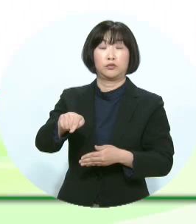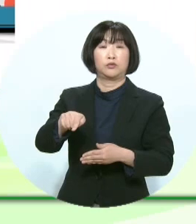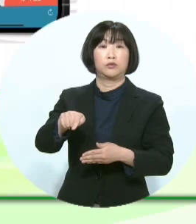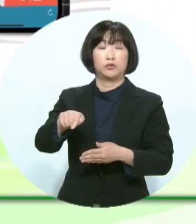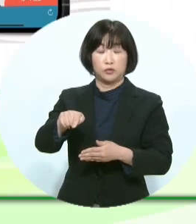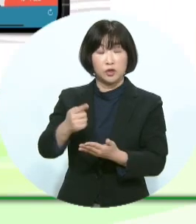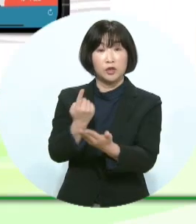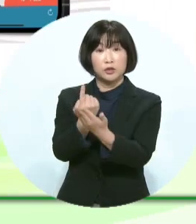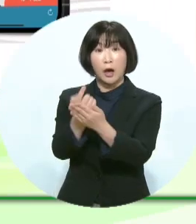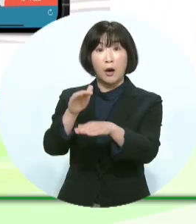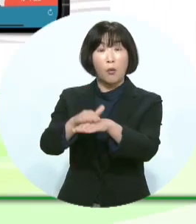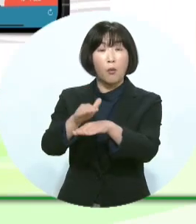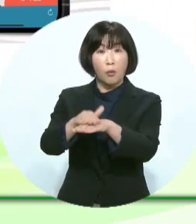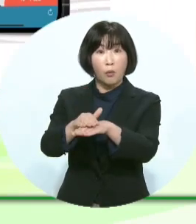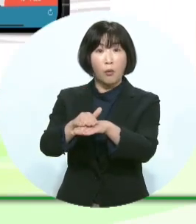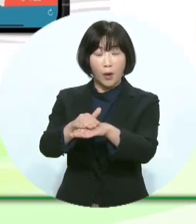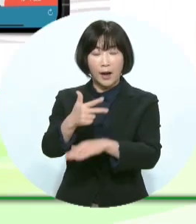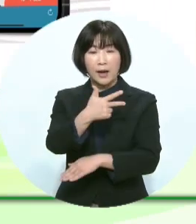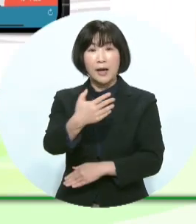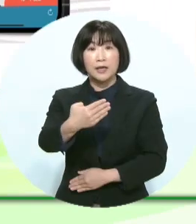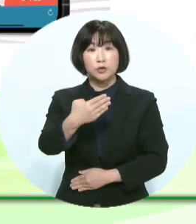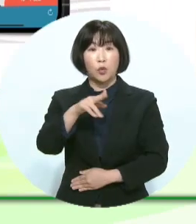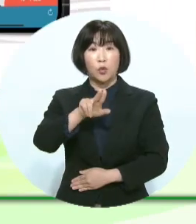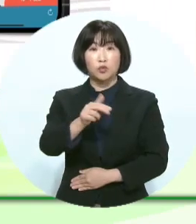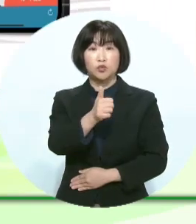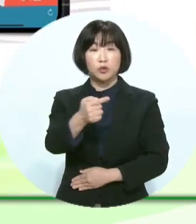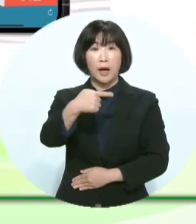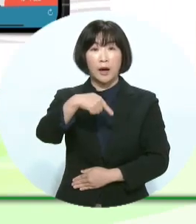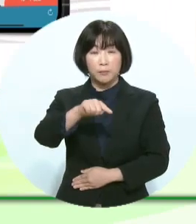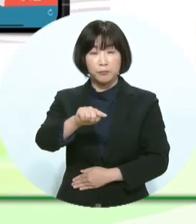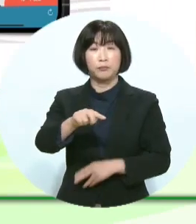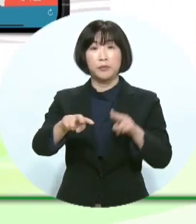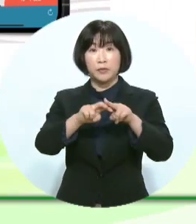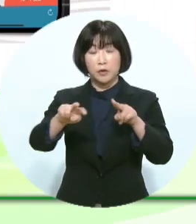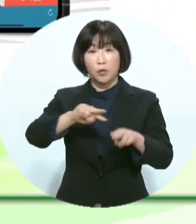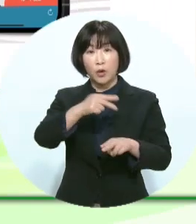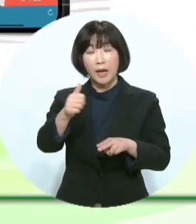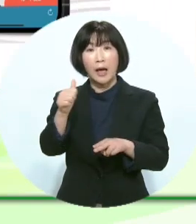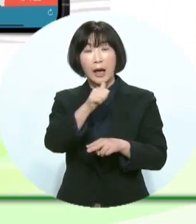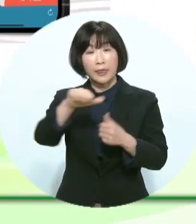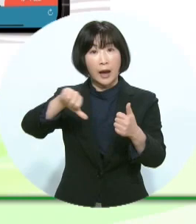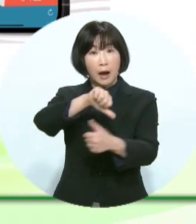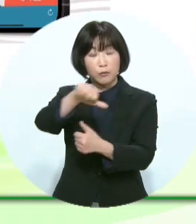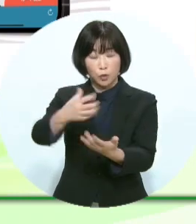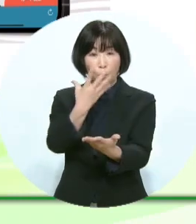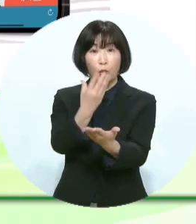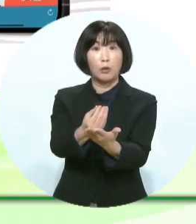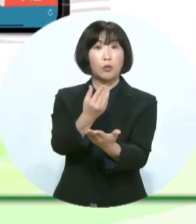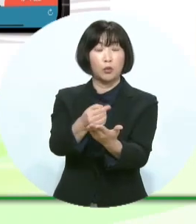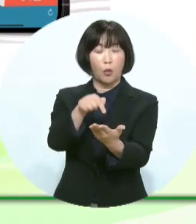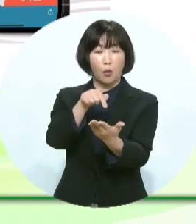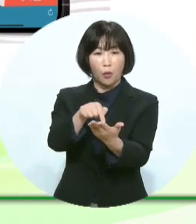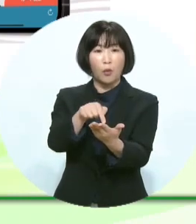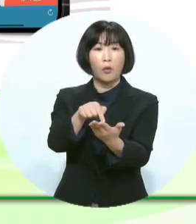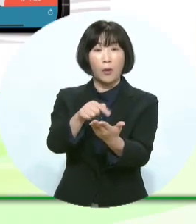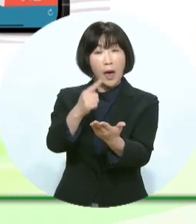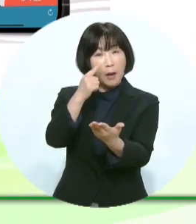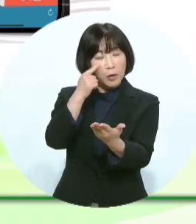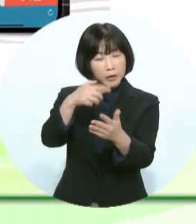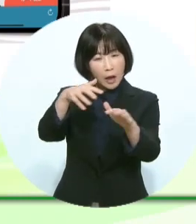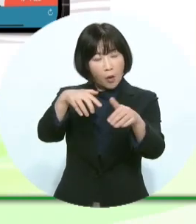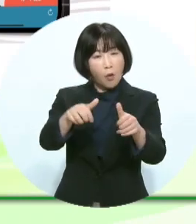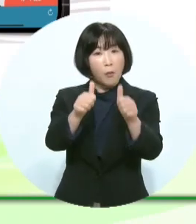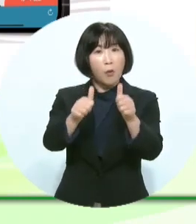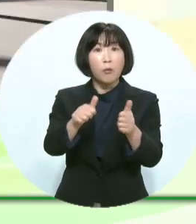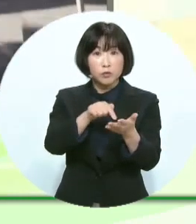参加を希望する人はジョルダン乗り換え案内アプリをダウンロードしモニター応募フォームからお申し込み